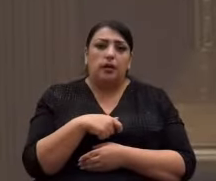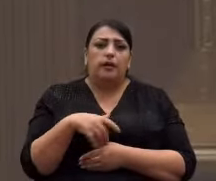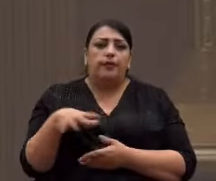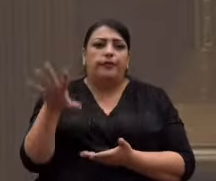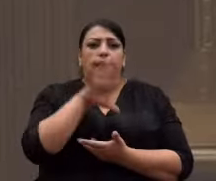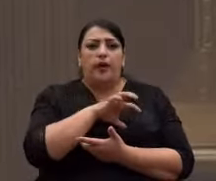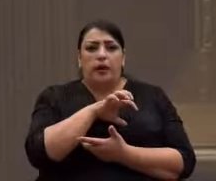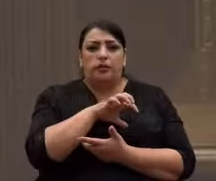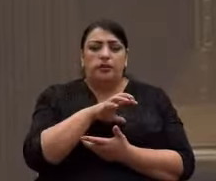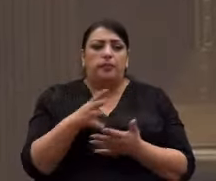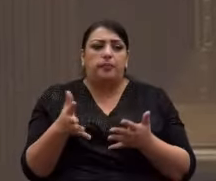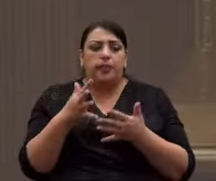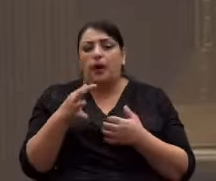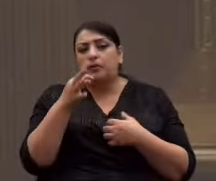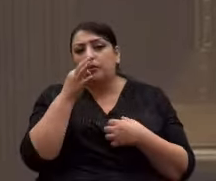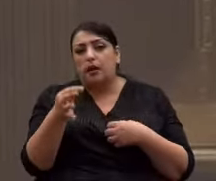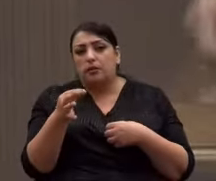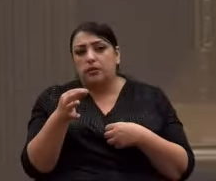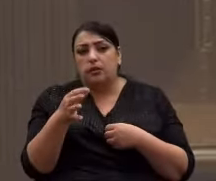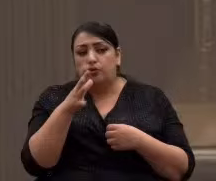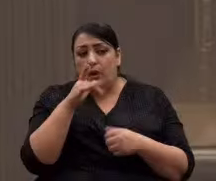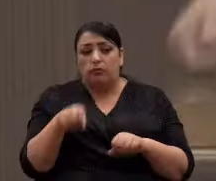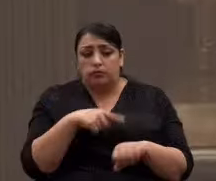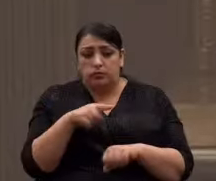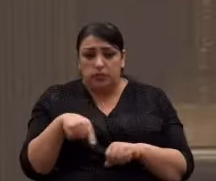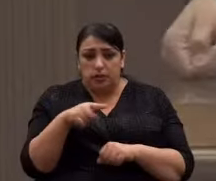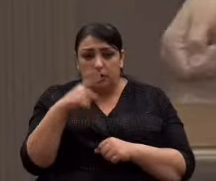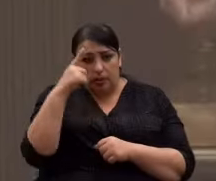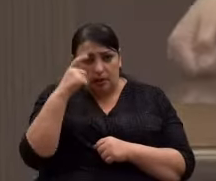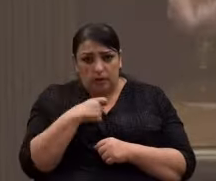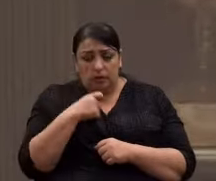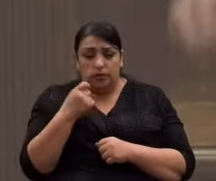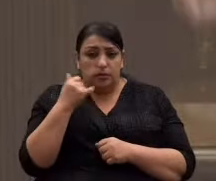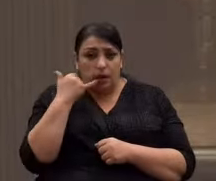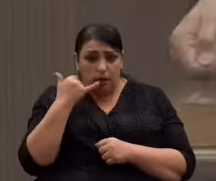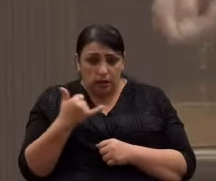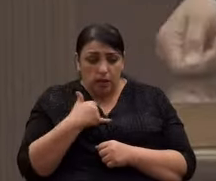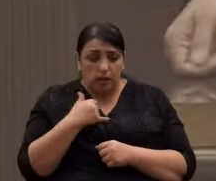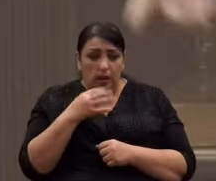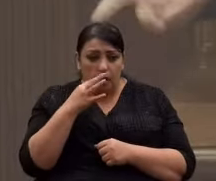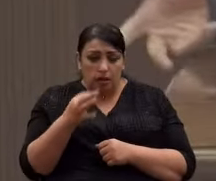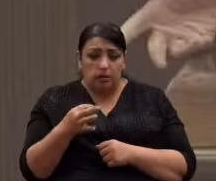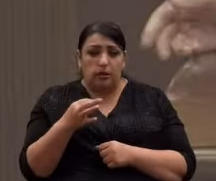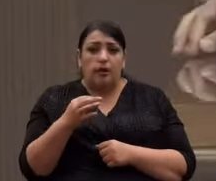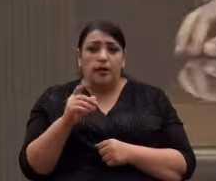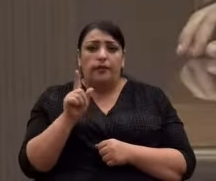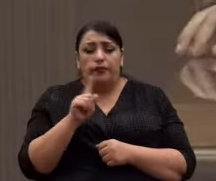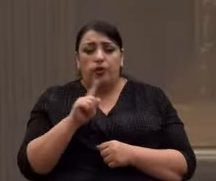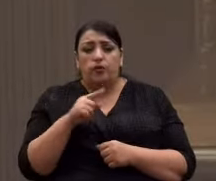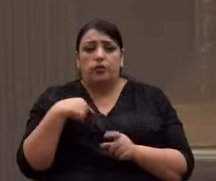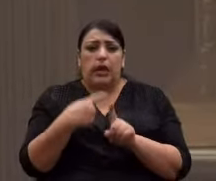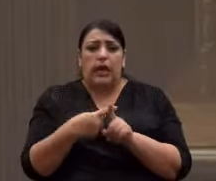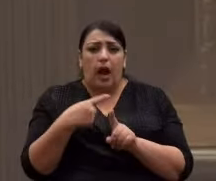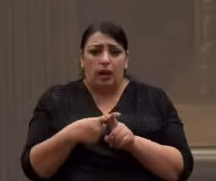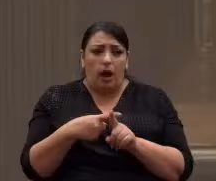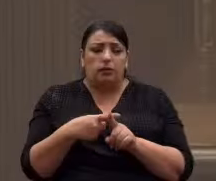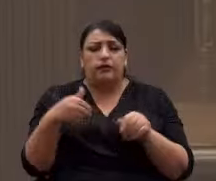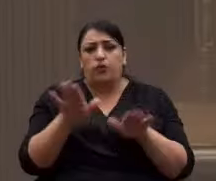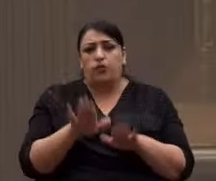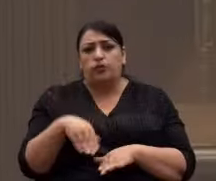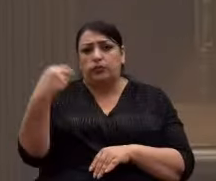նեղացավ մարդը պարզ ասեց, ասեց ժամանակին ինձ ազատեի զանգել են, պահանջել են այս դատավորի մասին դրական եզրակացություն տալ։ Ու